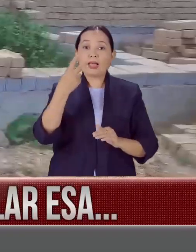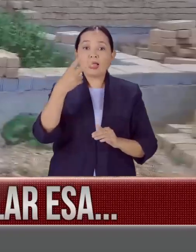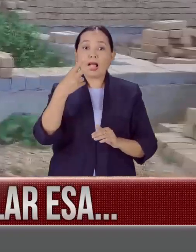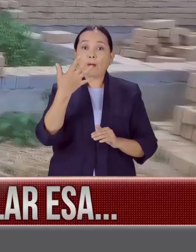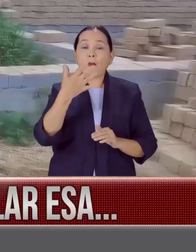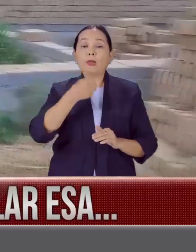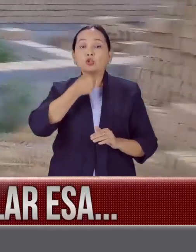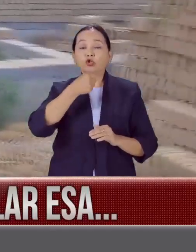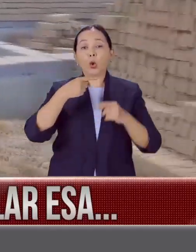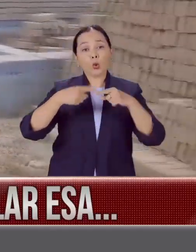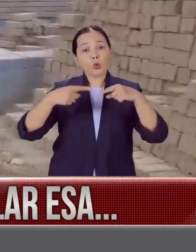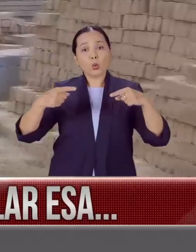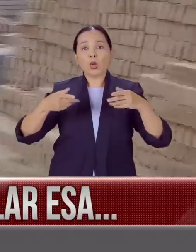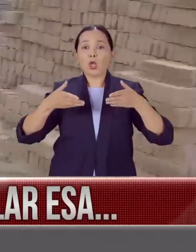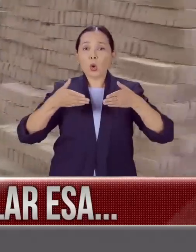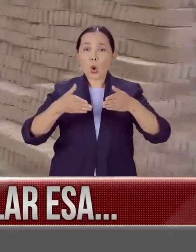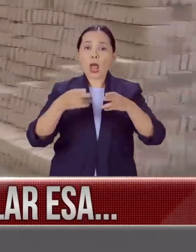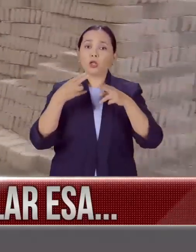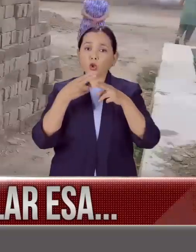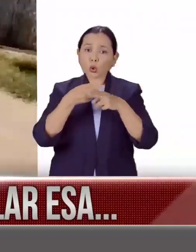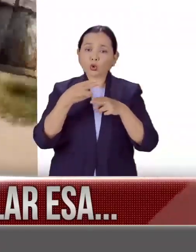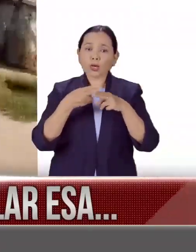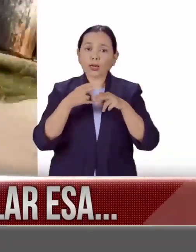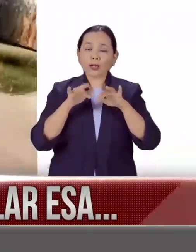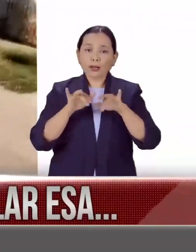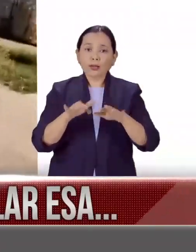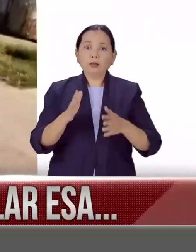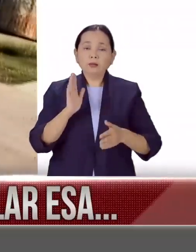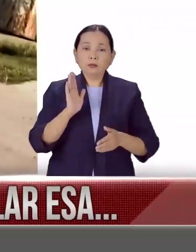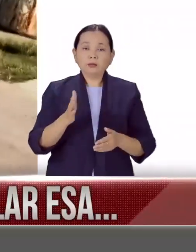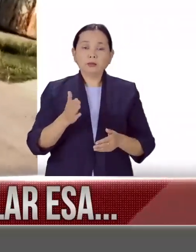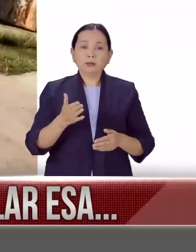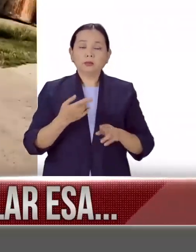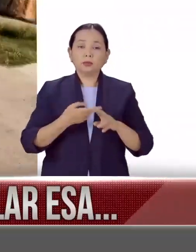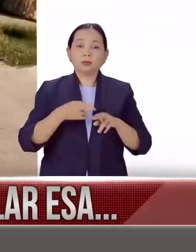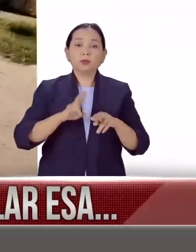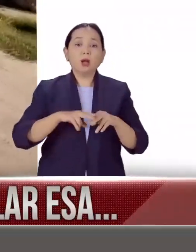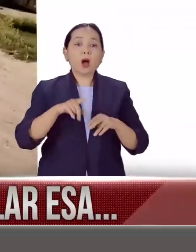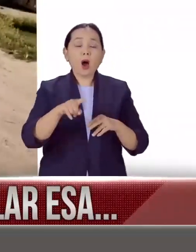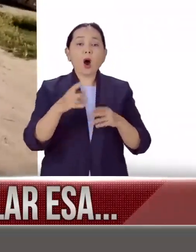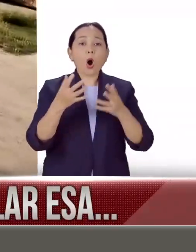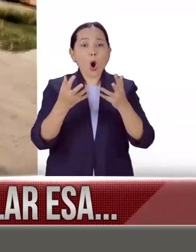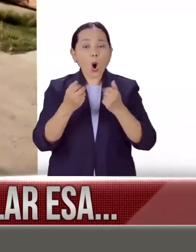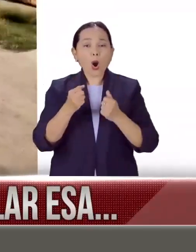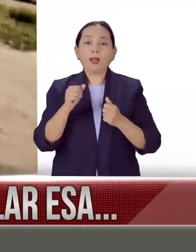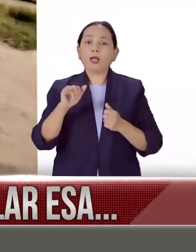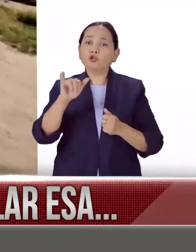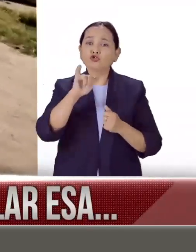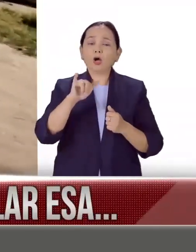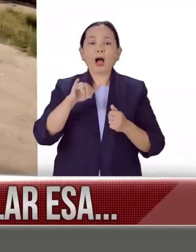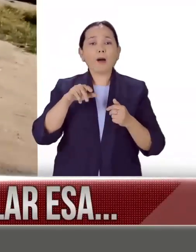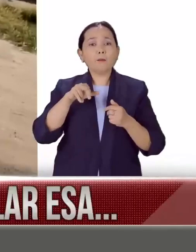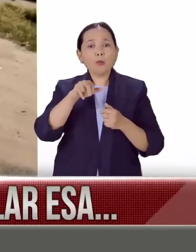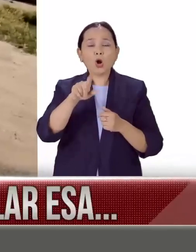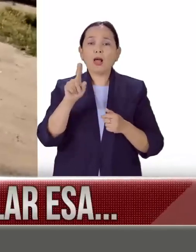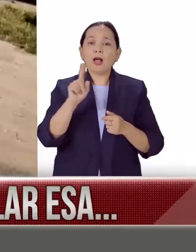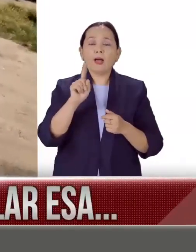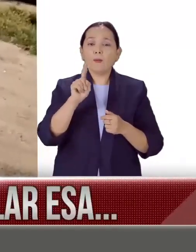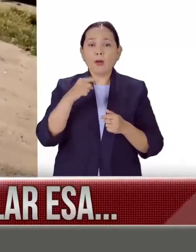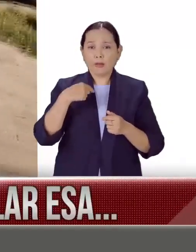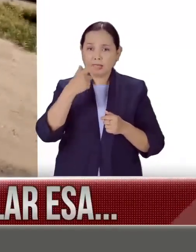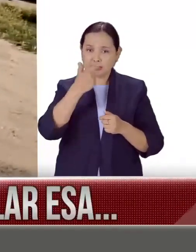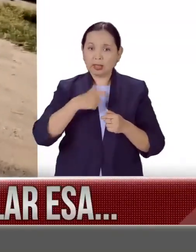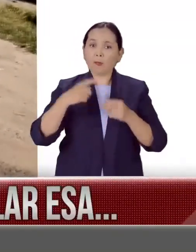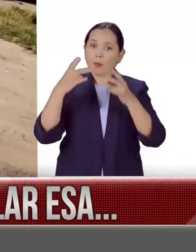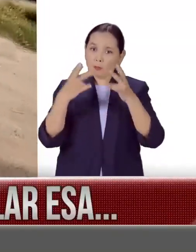yoshli qo'shnisi turli yo'llar bilan to'sqinlik qilyapti. Lekin qiganda o'lgan taqdirizga bak qarashiqqa borib bir narsa qilaman o'zimni.